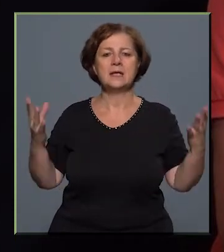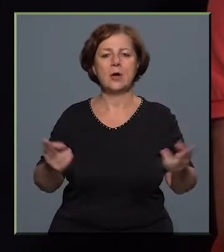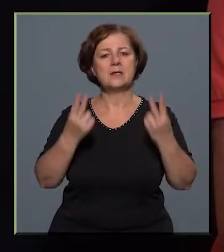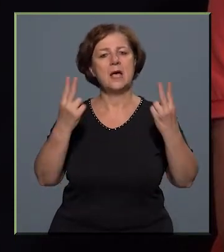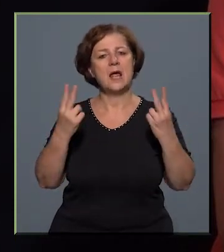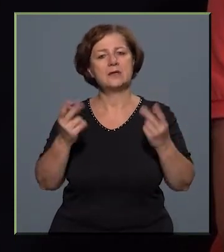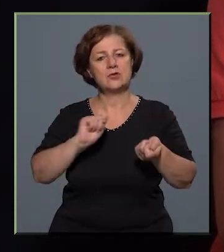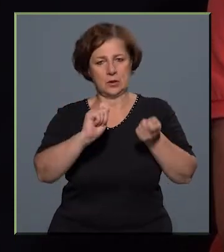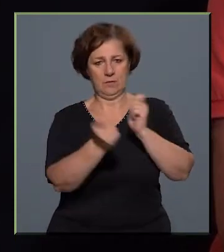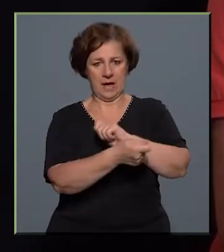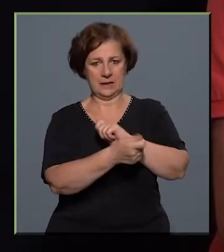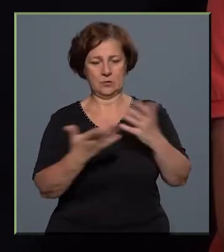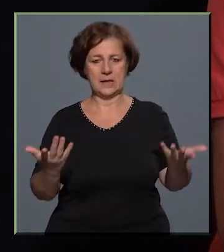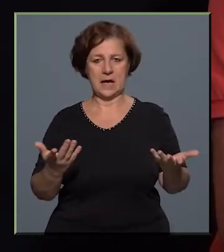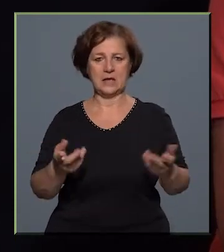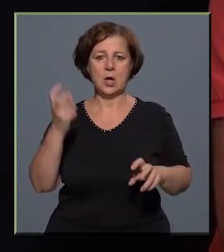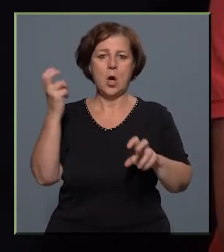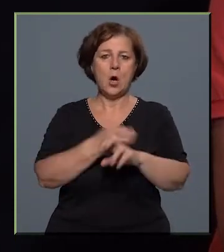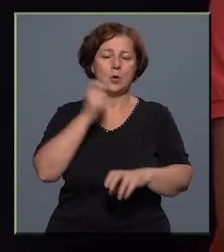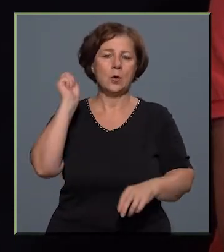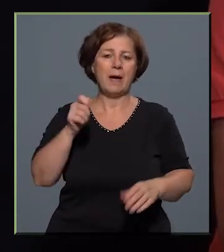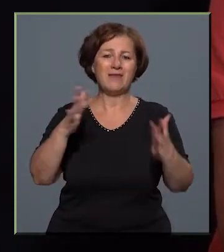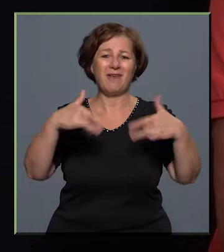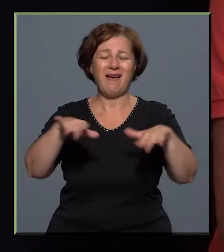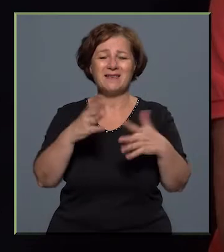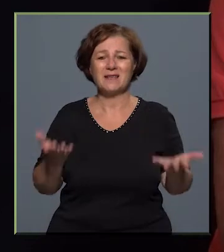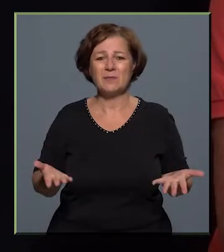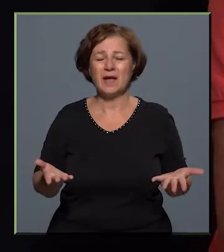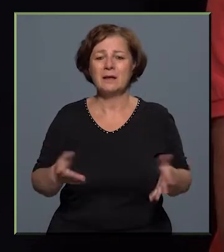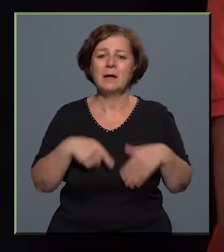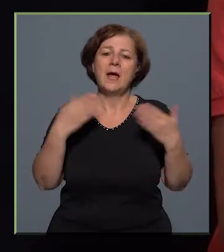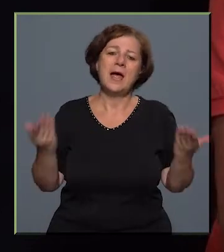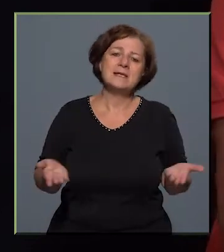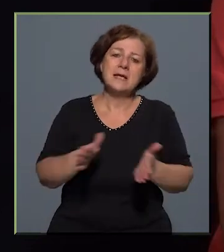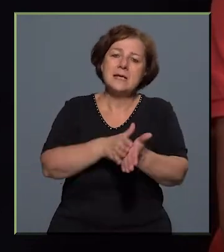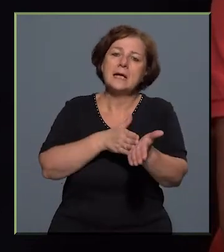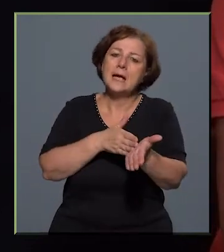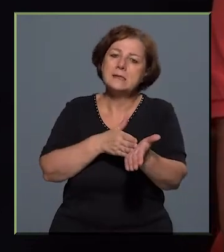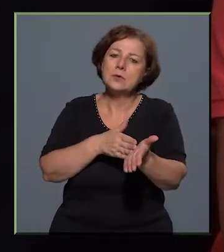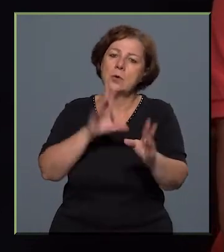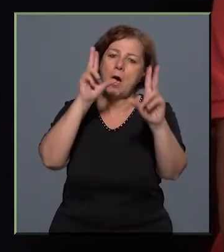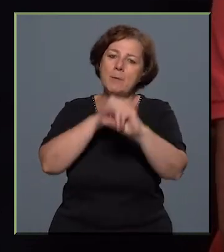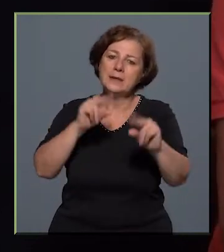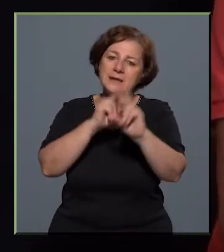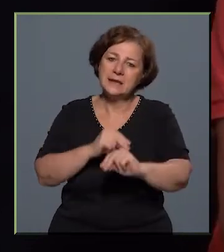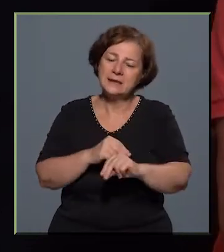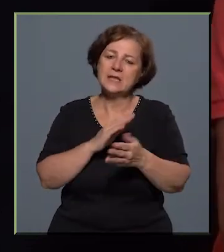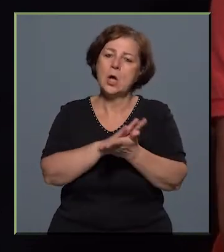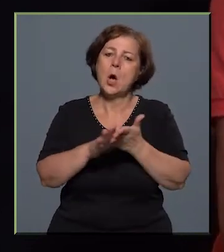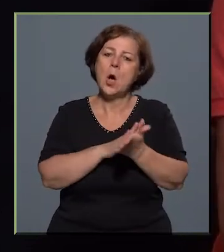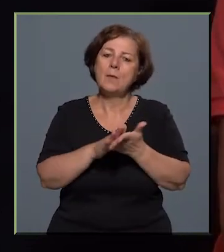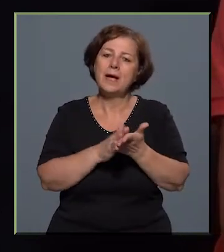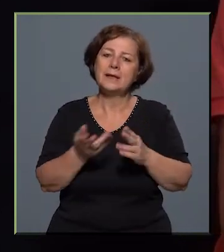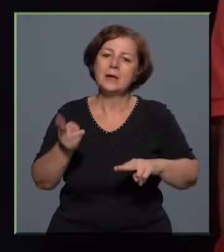nagy jelentőségű változás a kőbányai helyzetben, ezért ezzel kezdjük a beszélgetést,